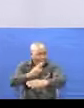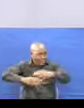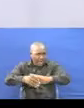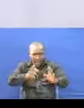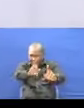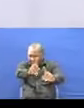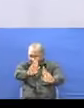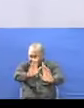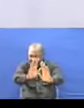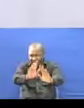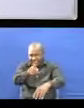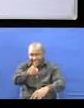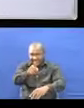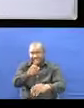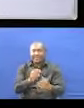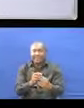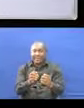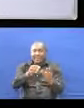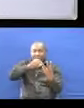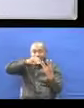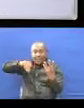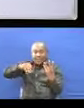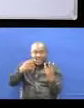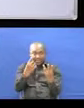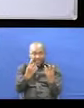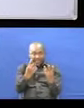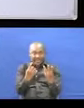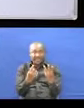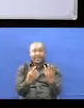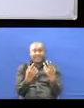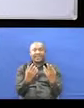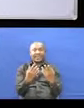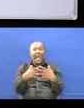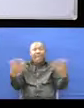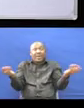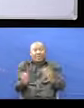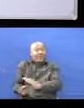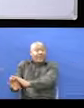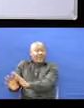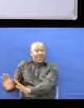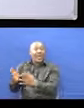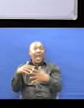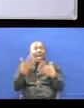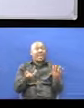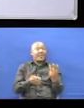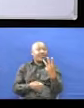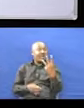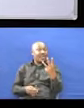Tunakitoa kipande kimoja. Vitabaki vingapi? Tukiweke wapi? Ngoja nikiweke chini. Sasa hakipo tena. Vilikuwa vipande